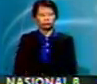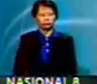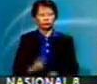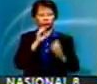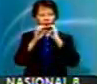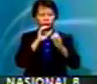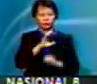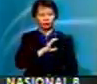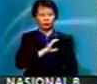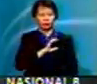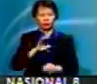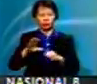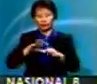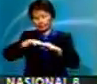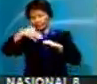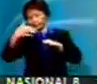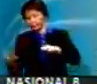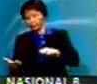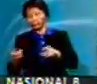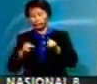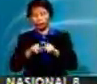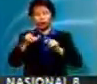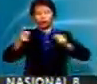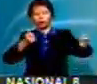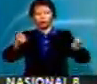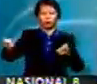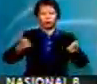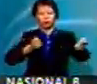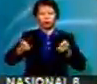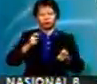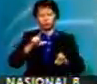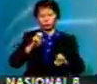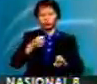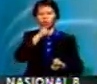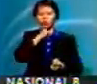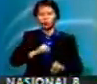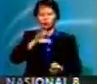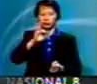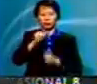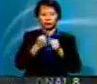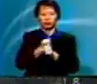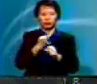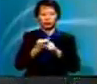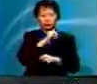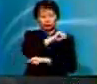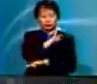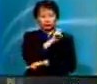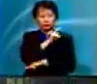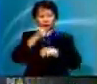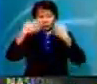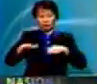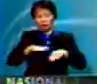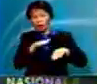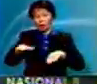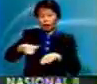Jurucakap polis berkata kemalangan itu berlaku apabila lori yang dipandu Low Kun, 59 tahun, dari arah Jelebu hilang kawalan